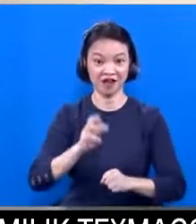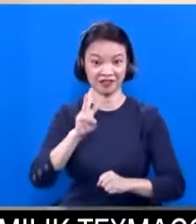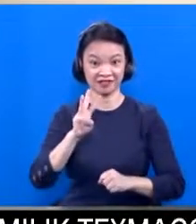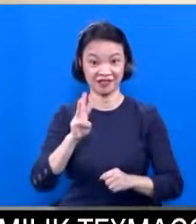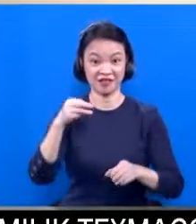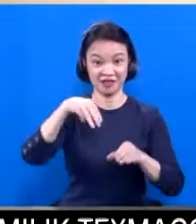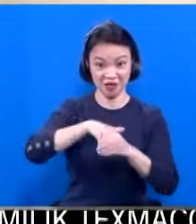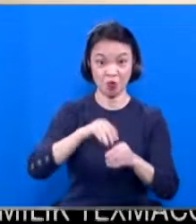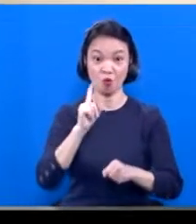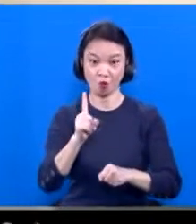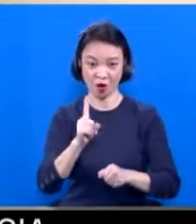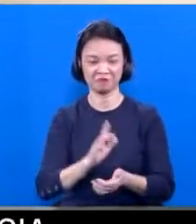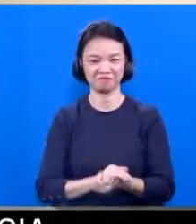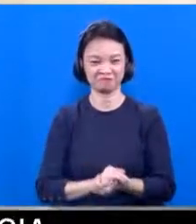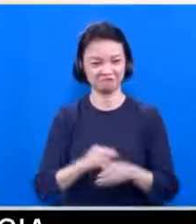sekarang ya.